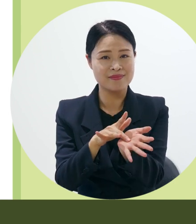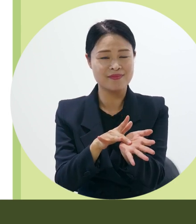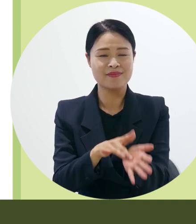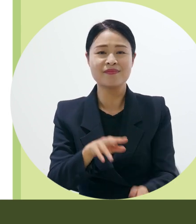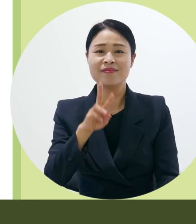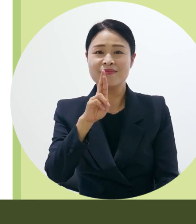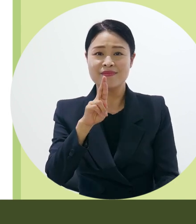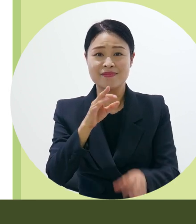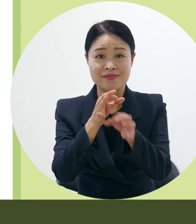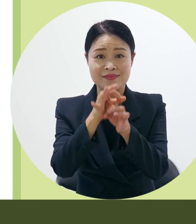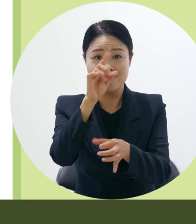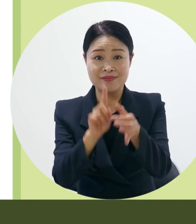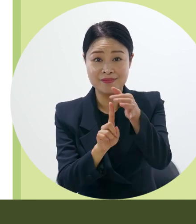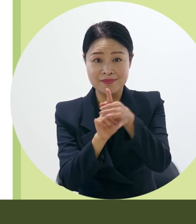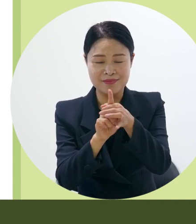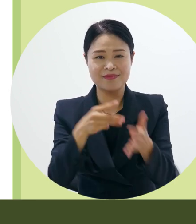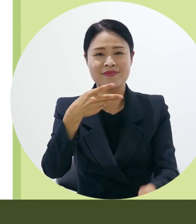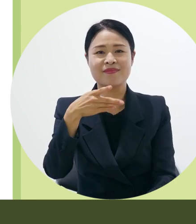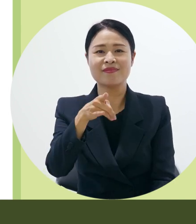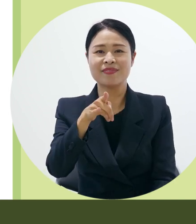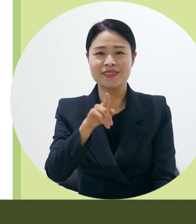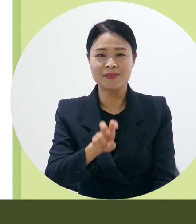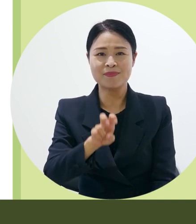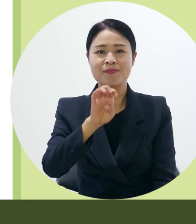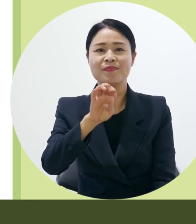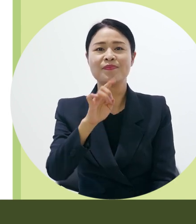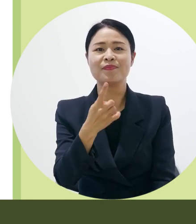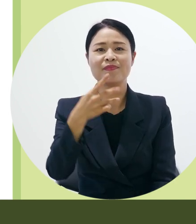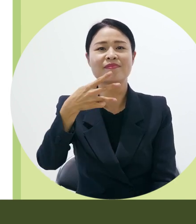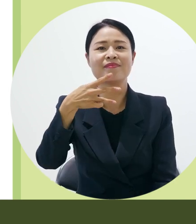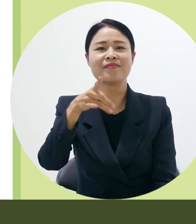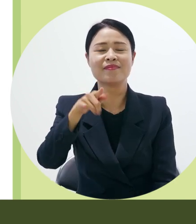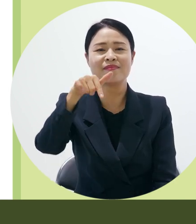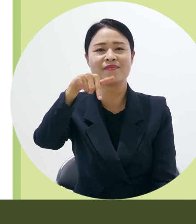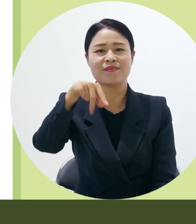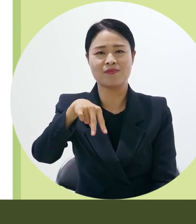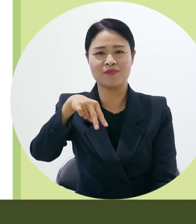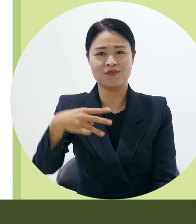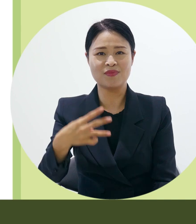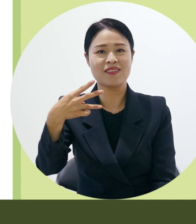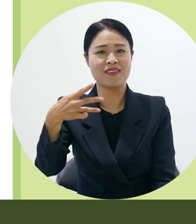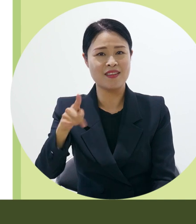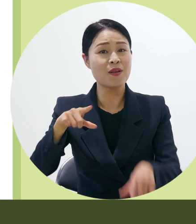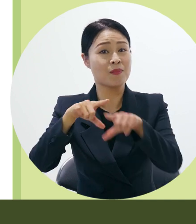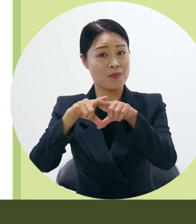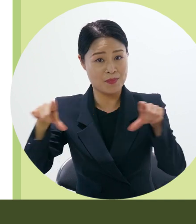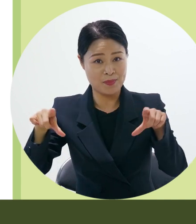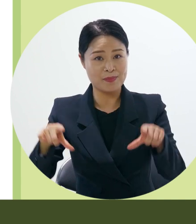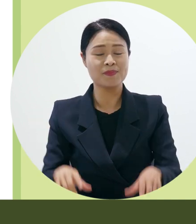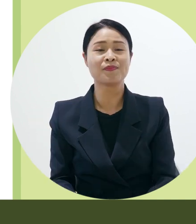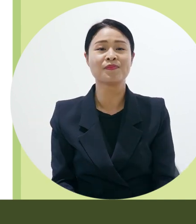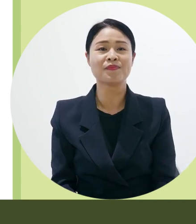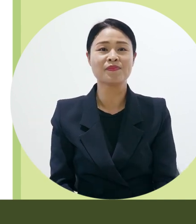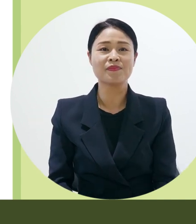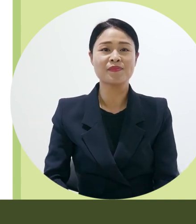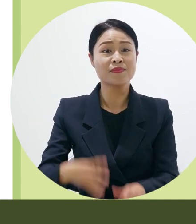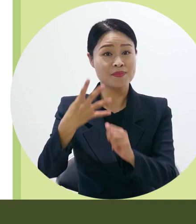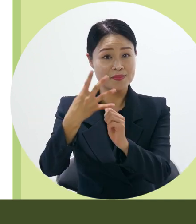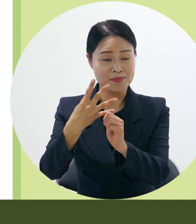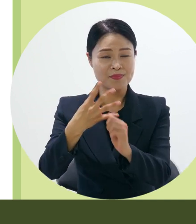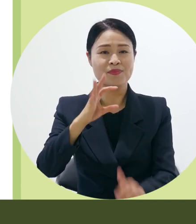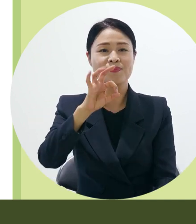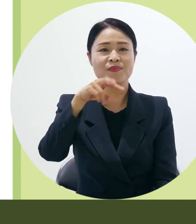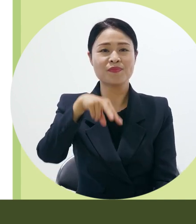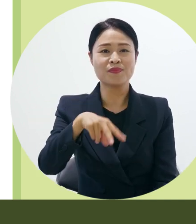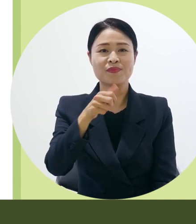중형. 6. 바슈롬 코리아의 리뉴 후레쉬 용액. 7.